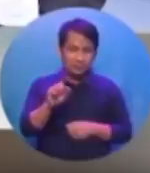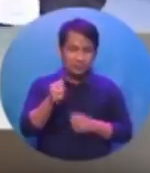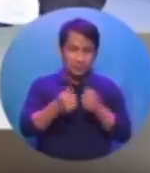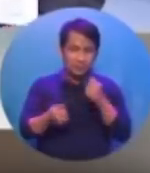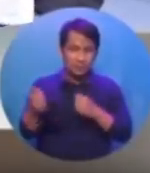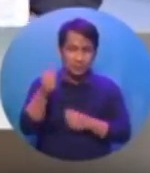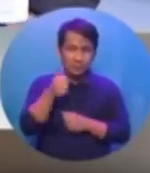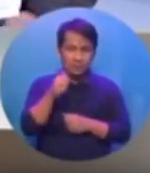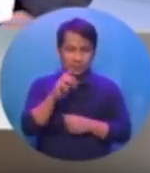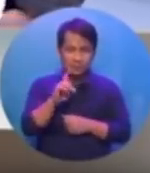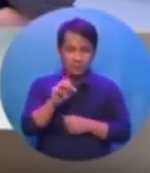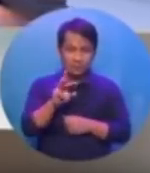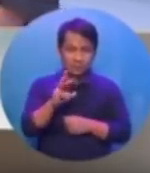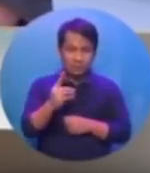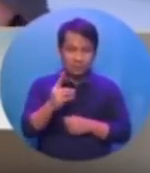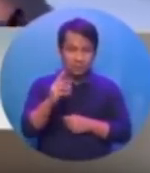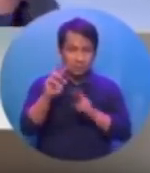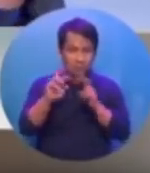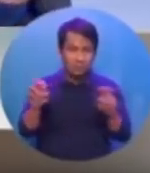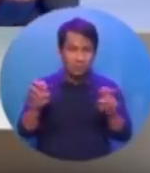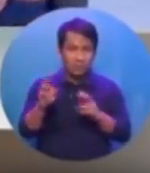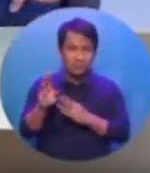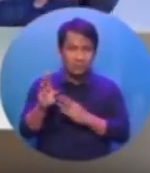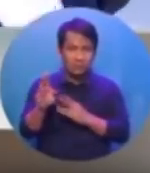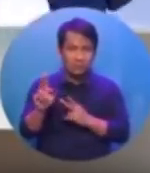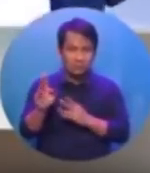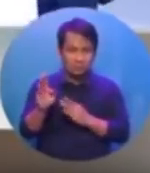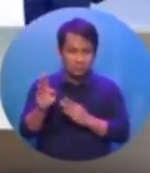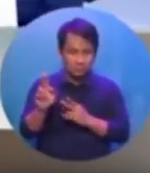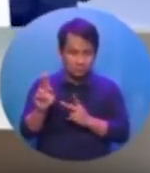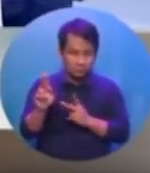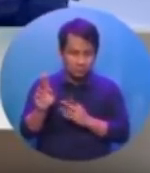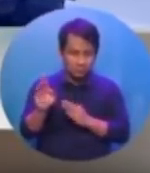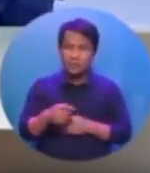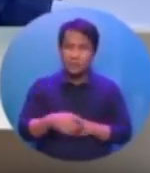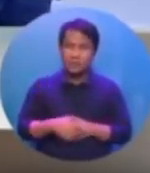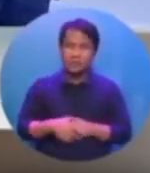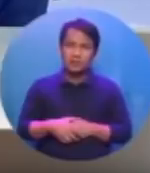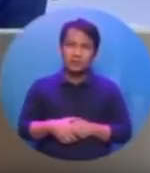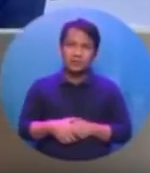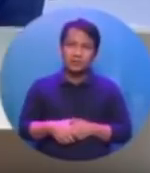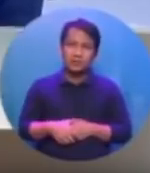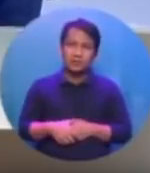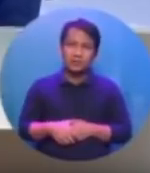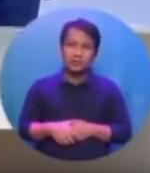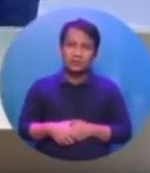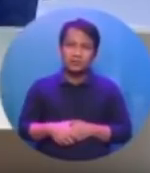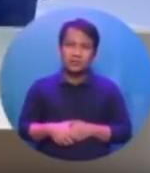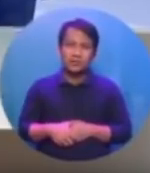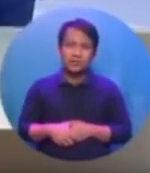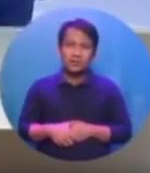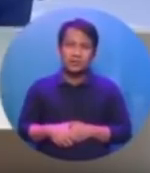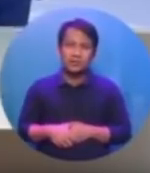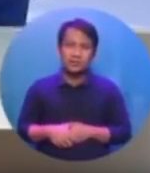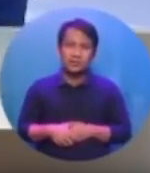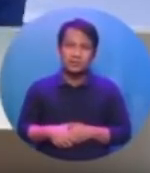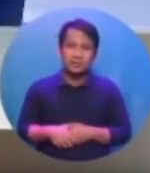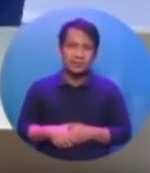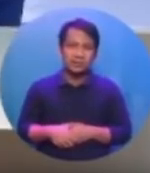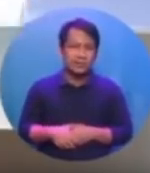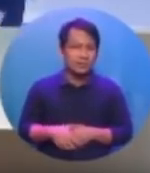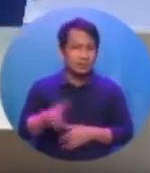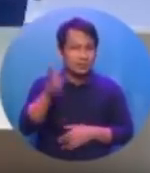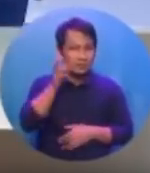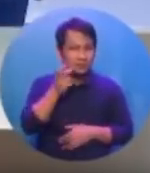head ng DSWD Maramag, Bukidnon. Madam Daisy, magandang umaga po. Yes, sir. Magandang umaga po, sir. Kanina pa ako